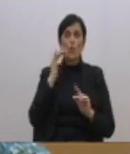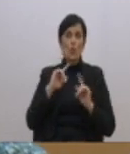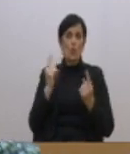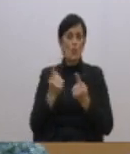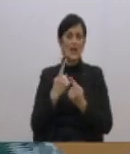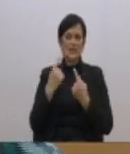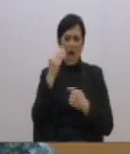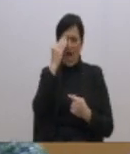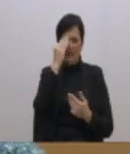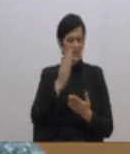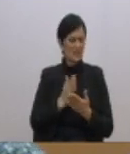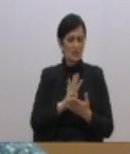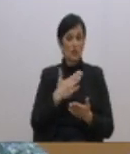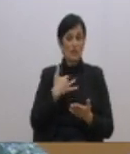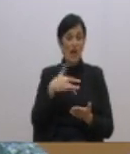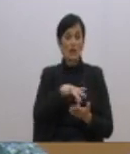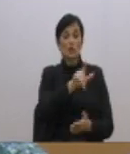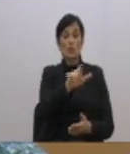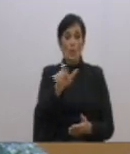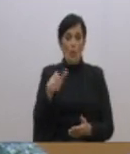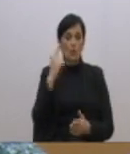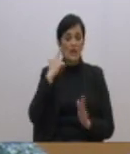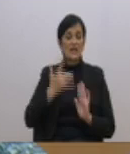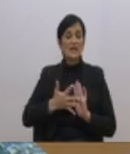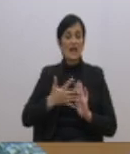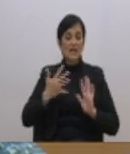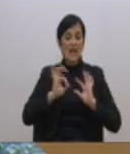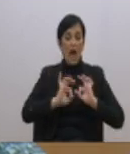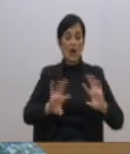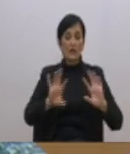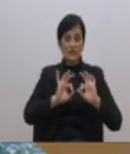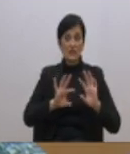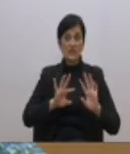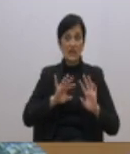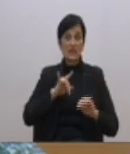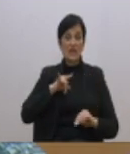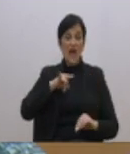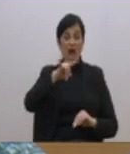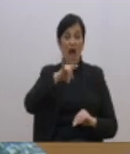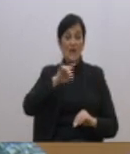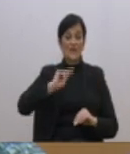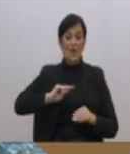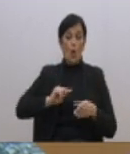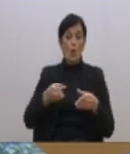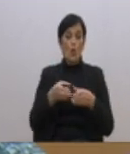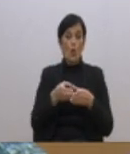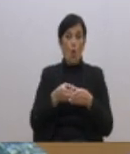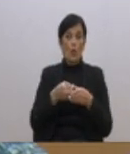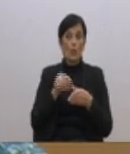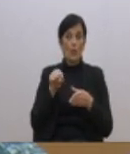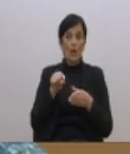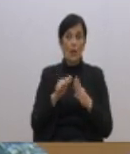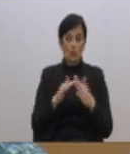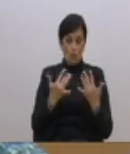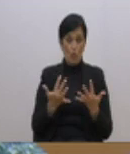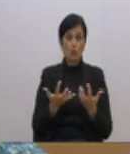აქ აზრი არ აქვს, მაგრამ ჩვენი მოქალაქეებისთვის გასაგებად რომ ახსნათ, ის ავიაკომპანია, რომელმაც მოითხოვა